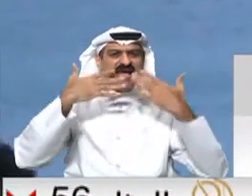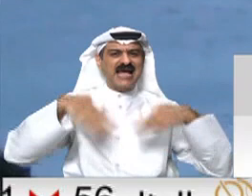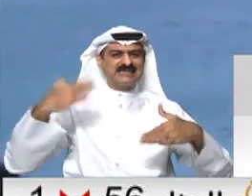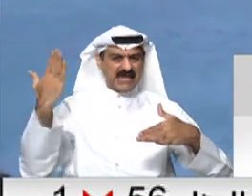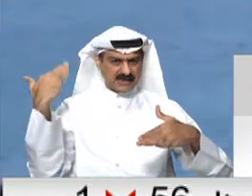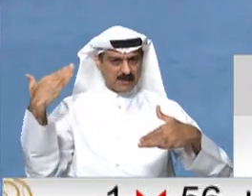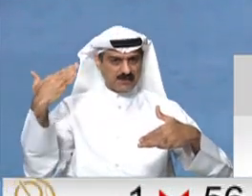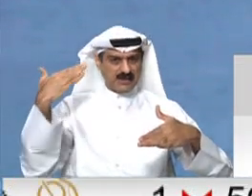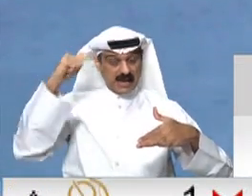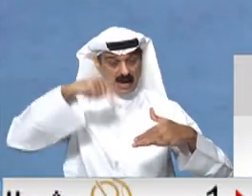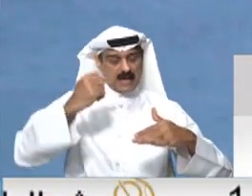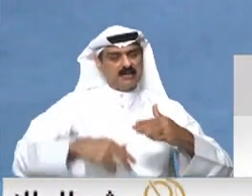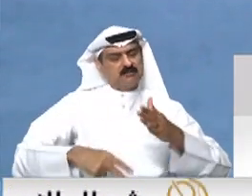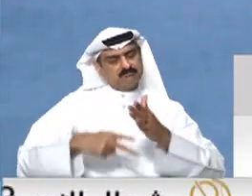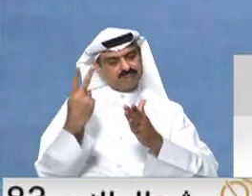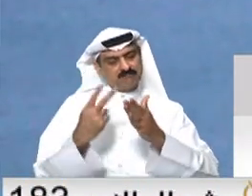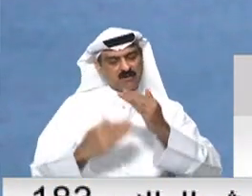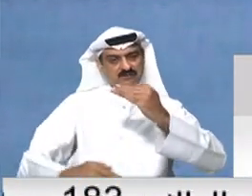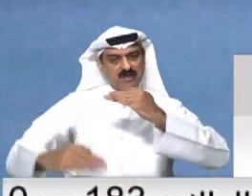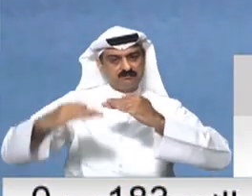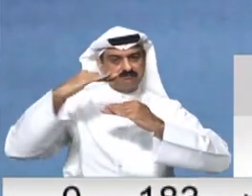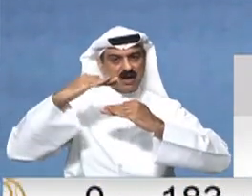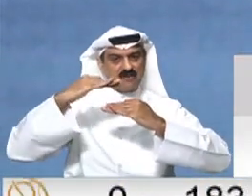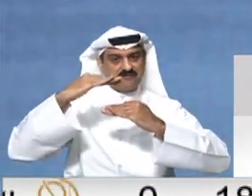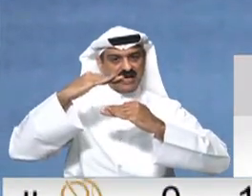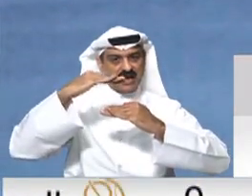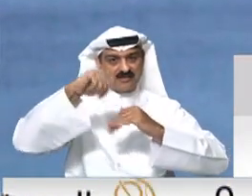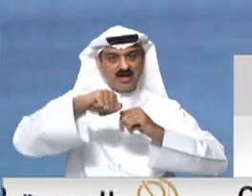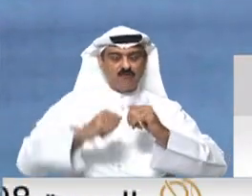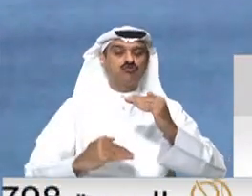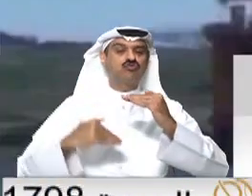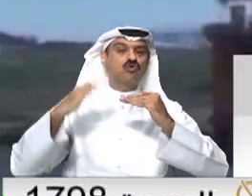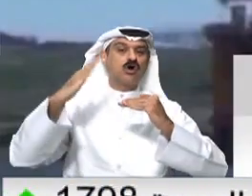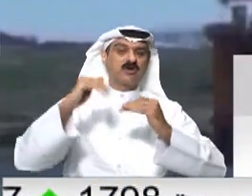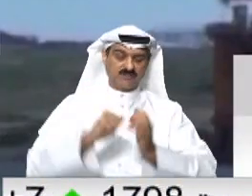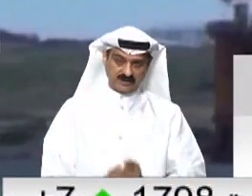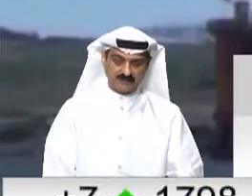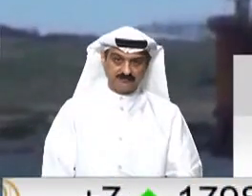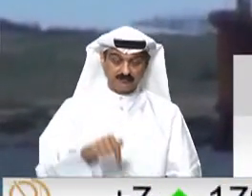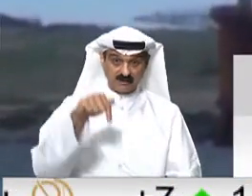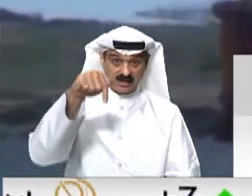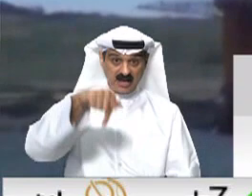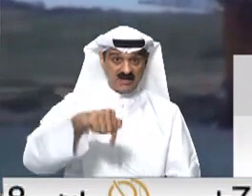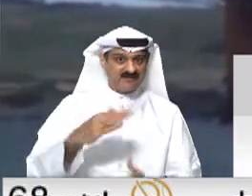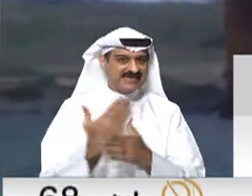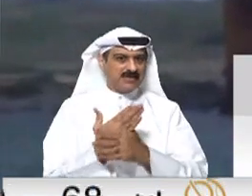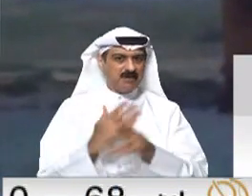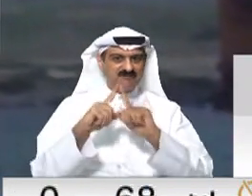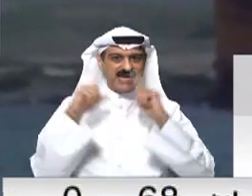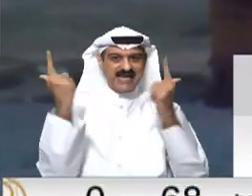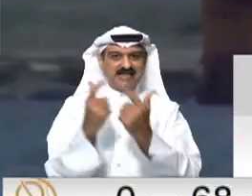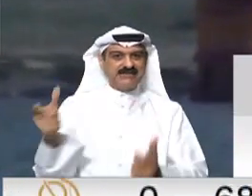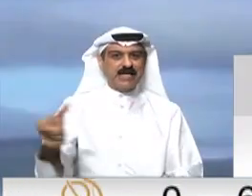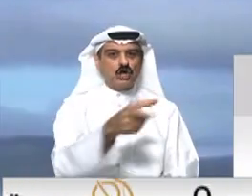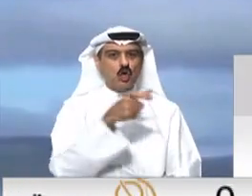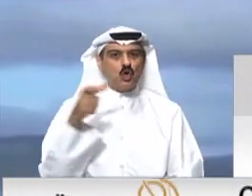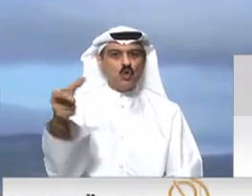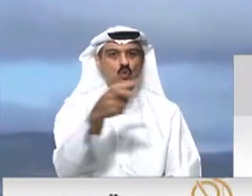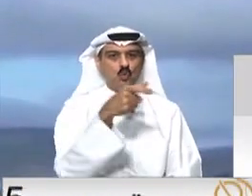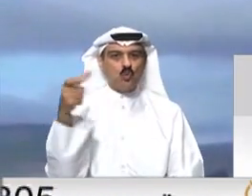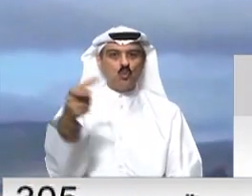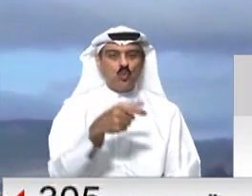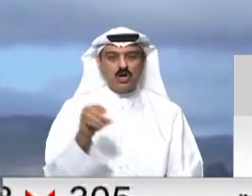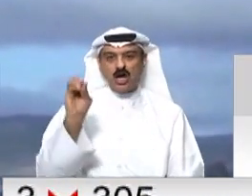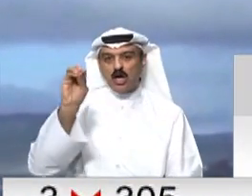الخسائر الكبيرة التي تكبدتها في الجلسة السابقة بعد أن أبقت لجنة المراقبة الوزارية المشتركة في